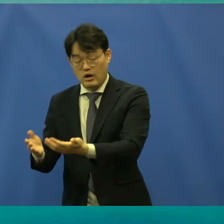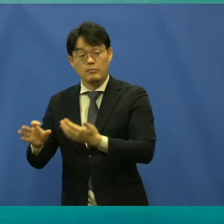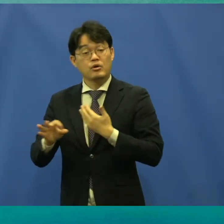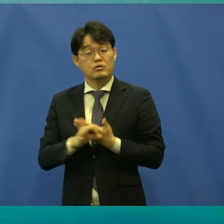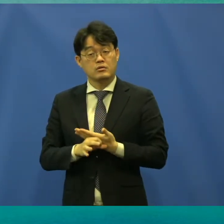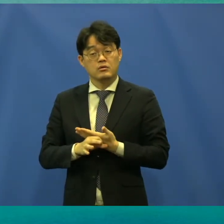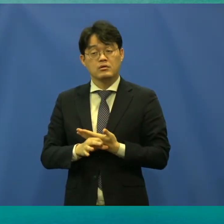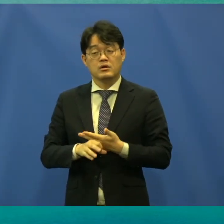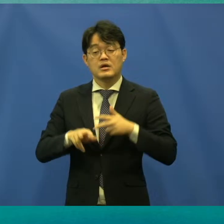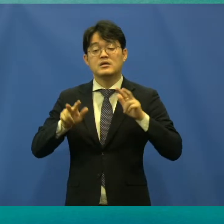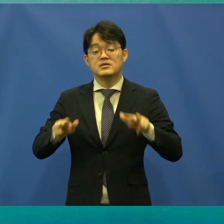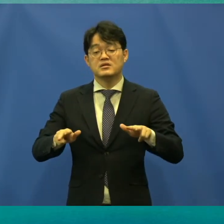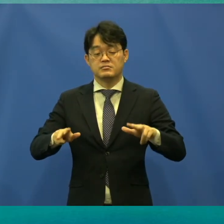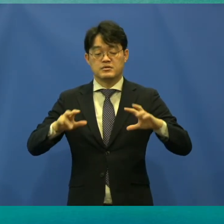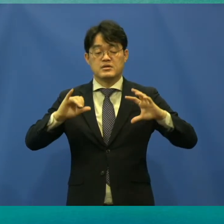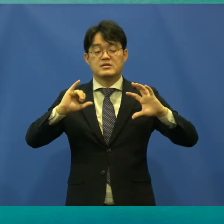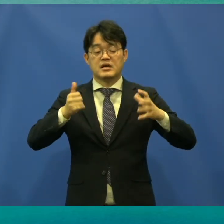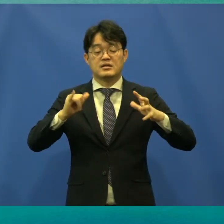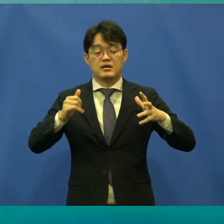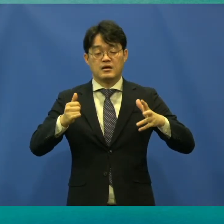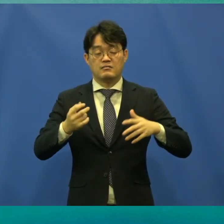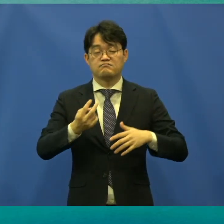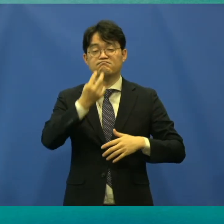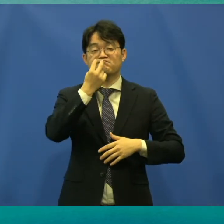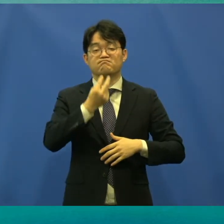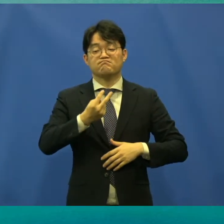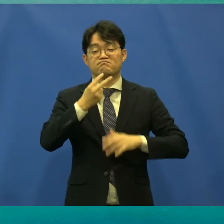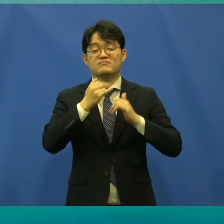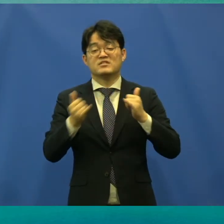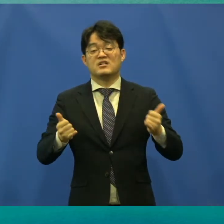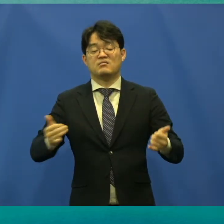세상이 사라져도 100만 더 사라졌습니다.